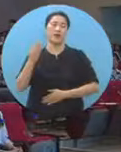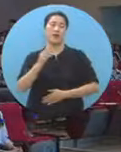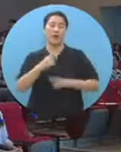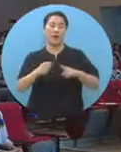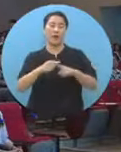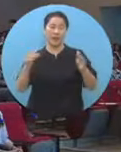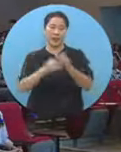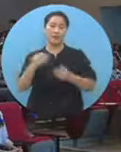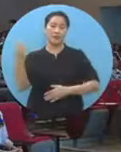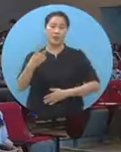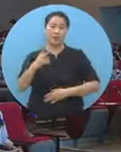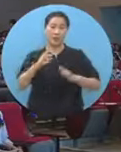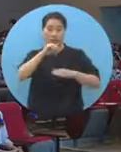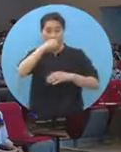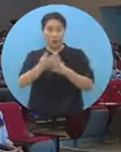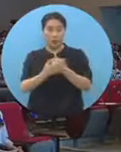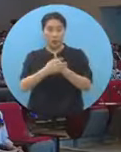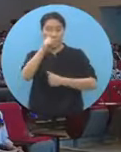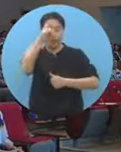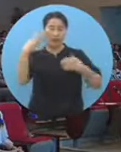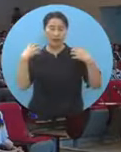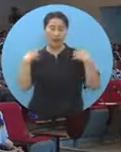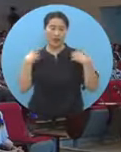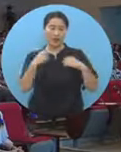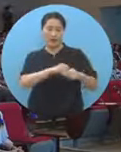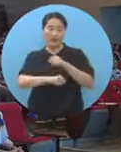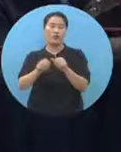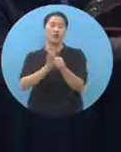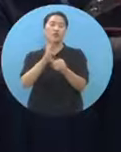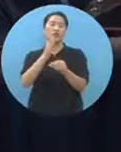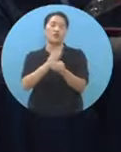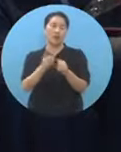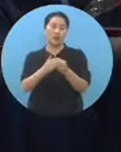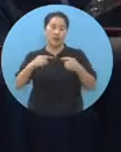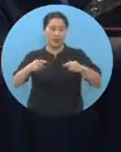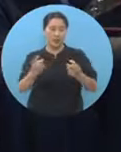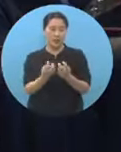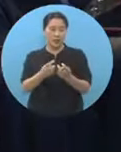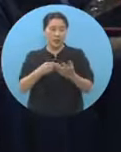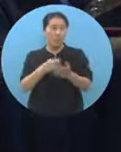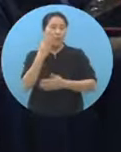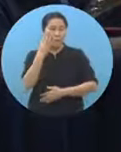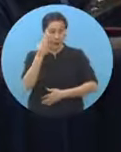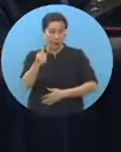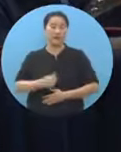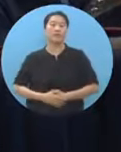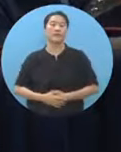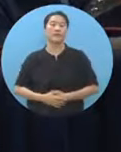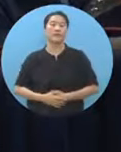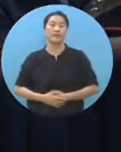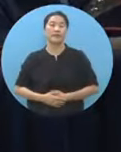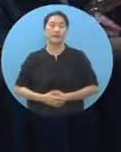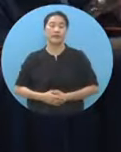것이라고 평가했습니다. 더욱이 국비 지원 등 중앙정부가 적극적으로 지지하고 있어 정책 추진에 탄력이 붙고